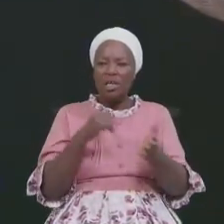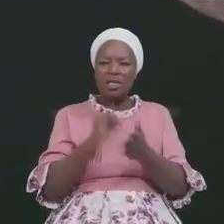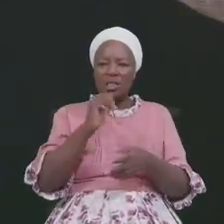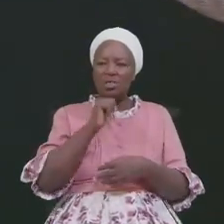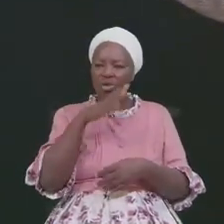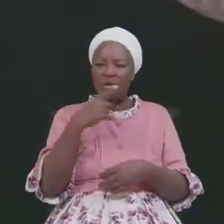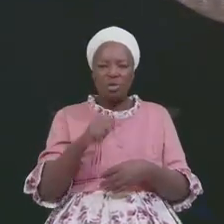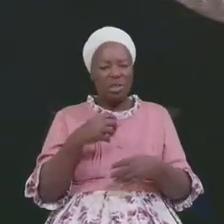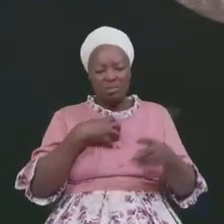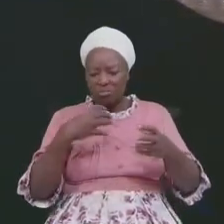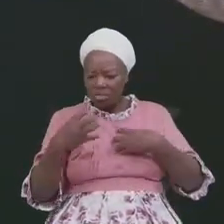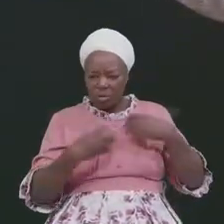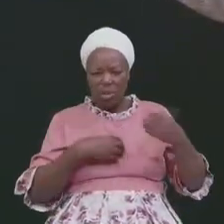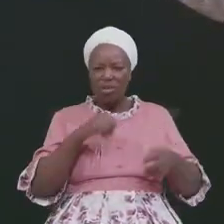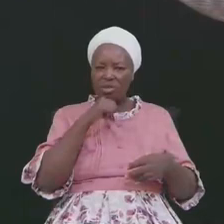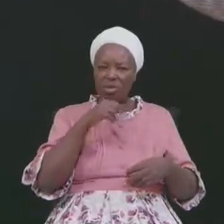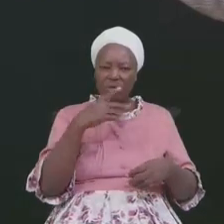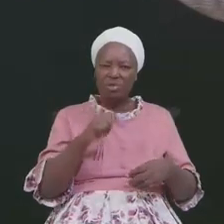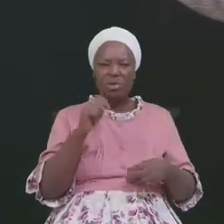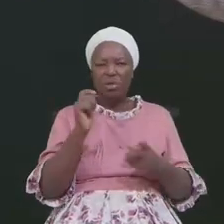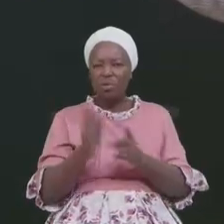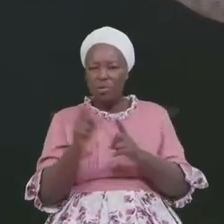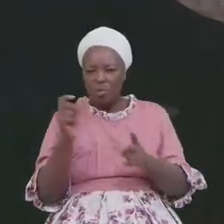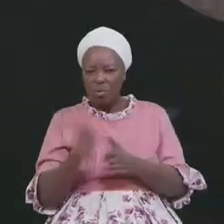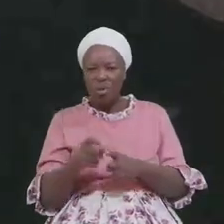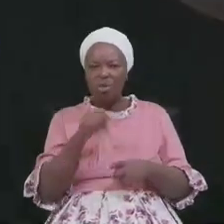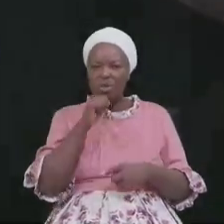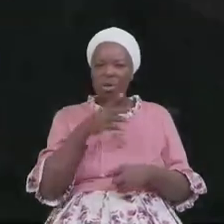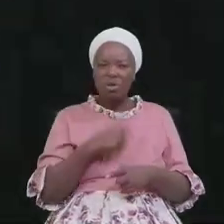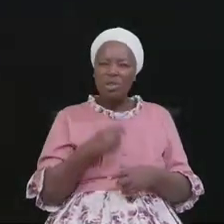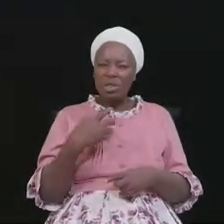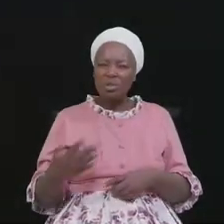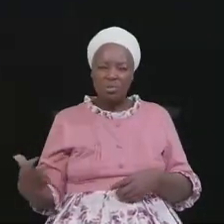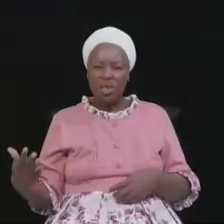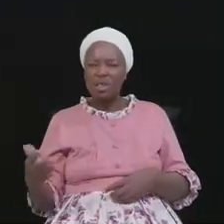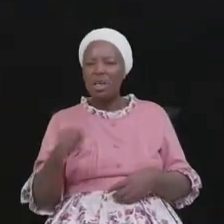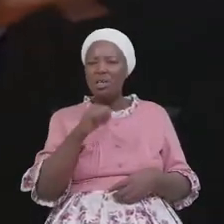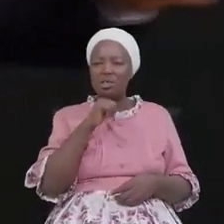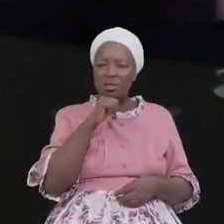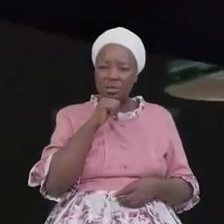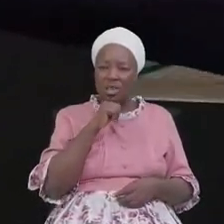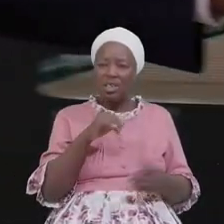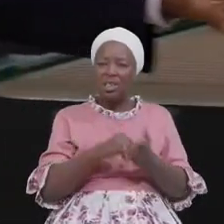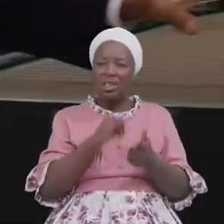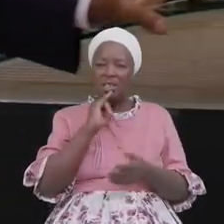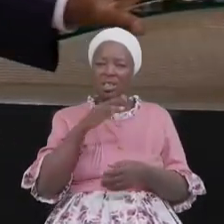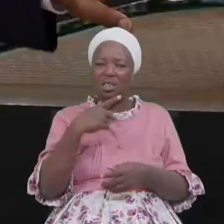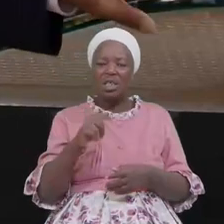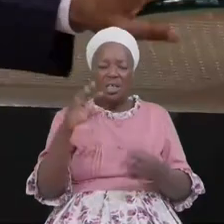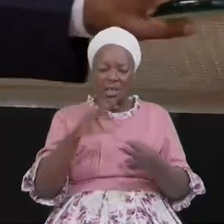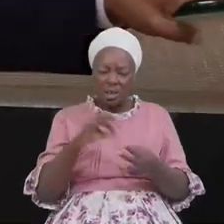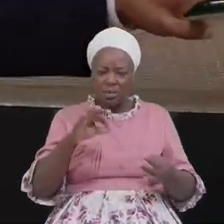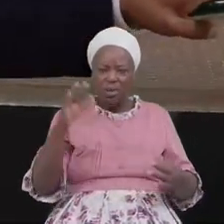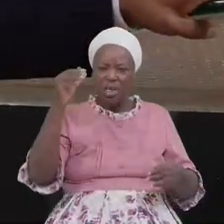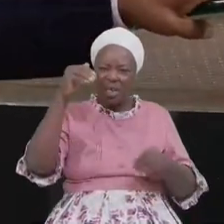Ce ne sont pas les paroles. Ce ne sont pas les instruments. C'est l'esprit dans